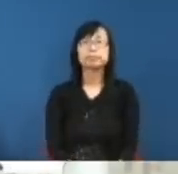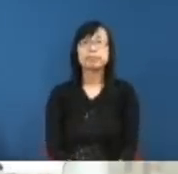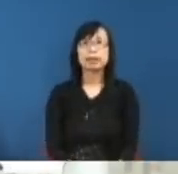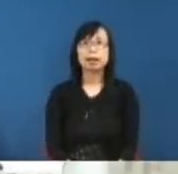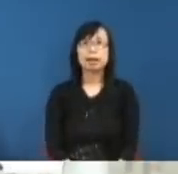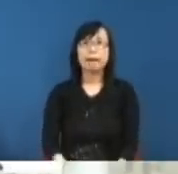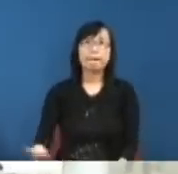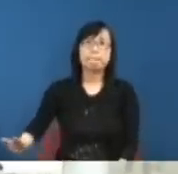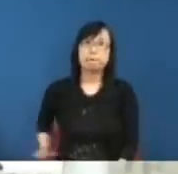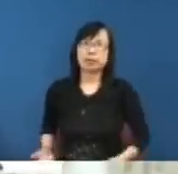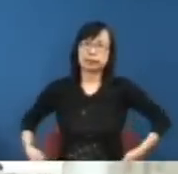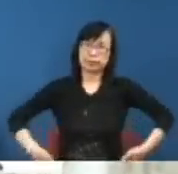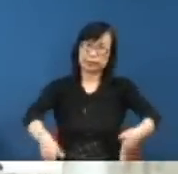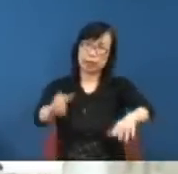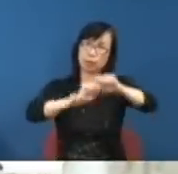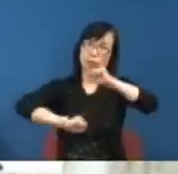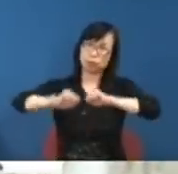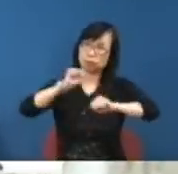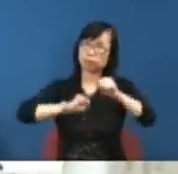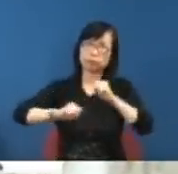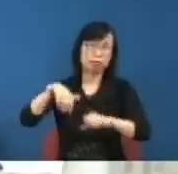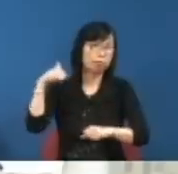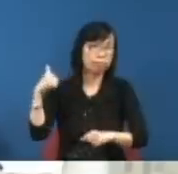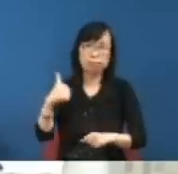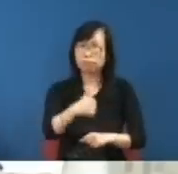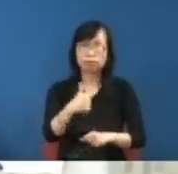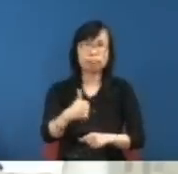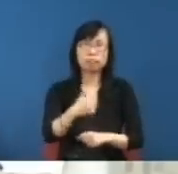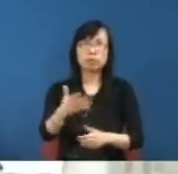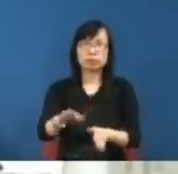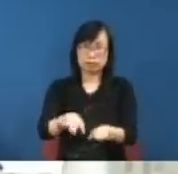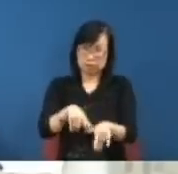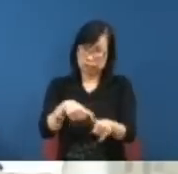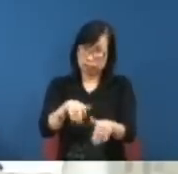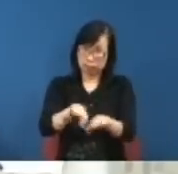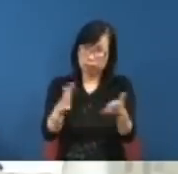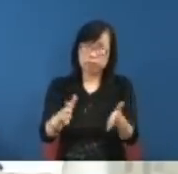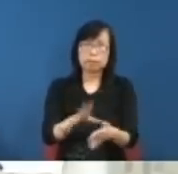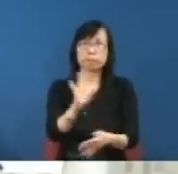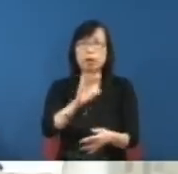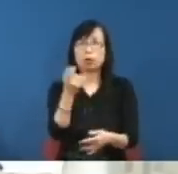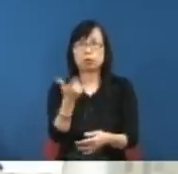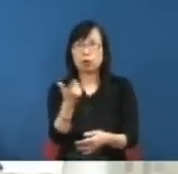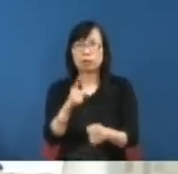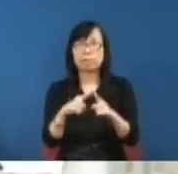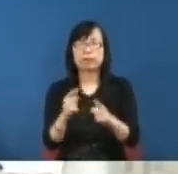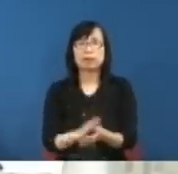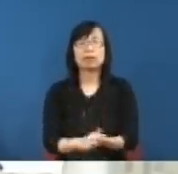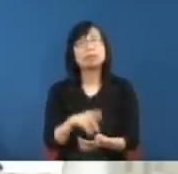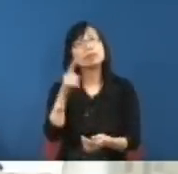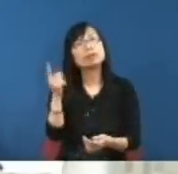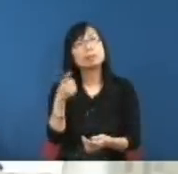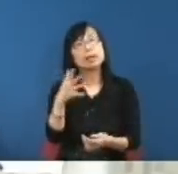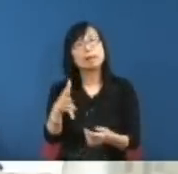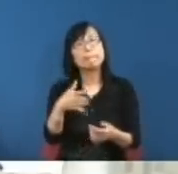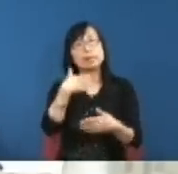動咧，就越嚟越厲害啦。咁就其實開始嘅時候咧，都係唔係太多人，咁亦都有幾百人咧俾警